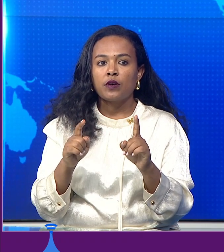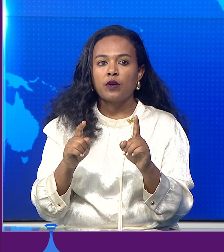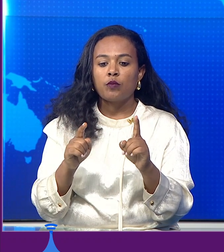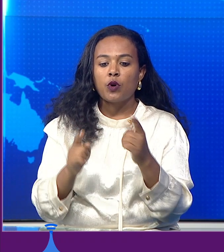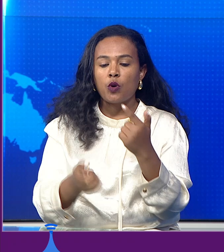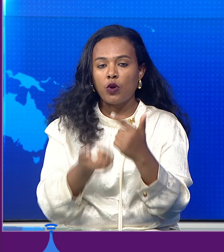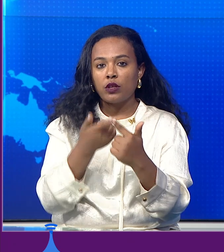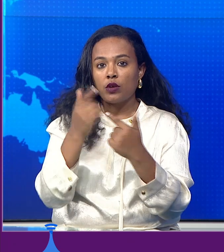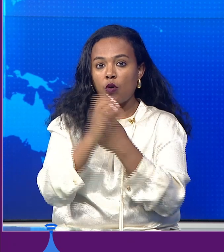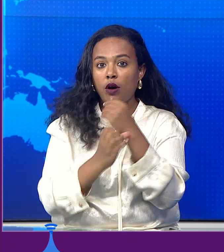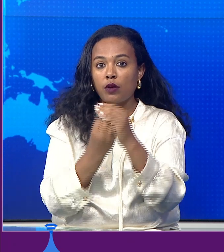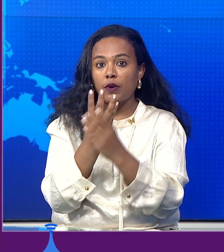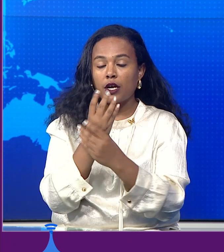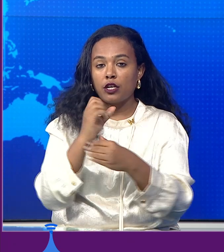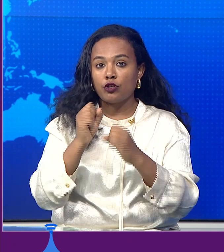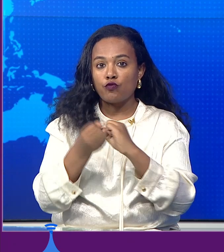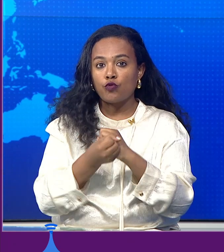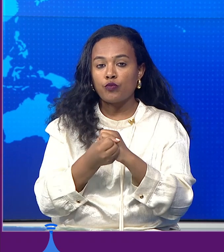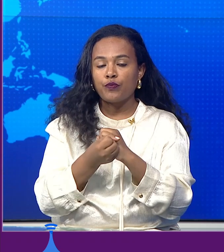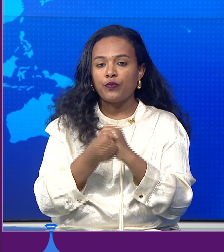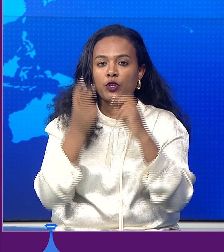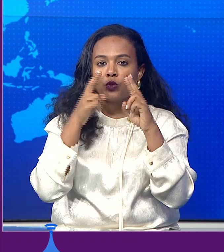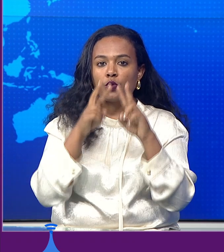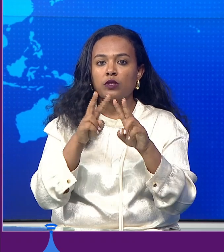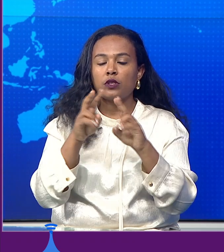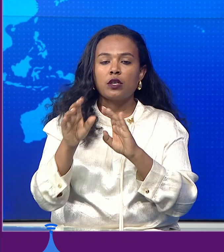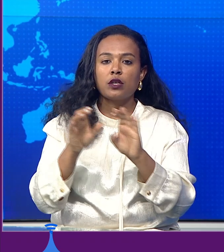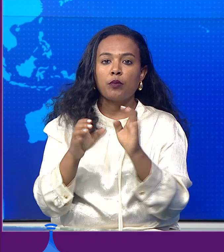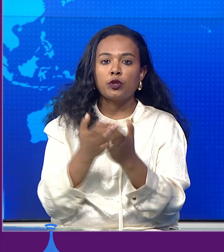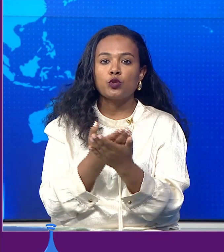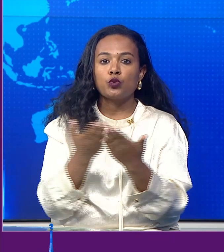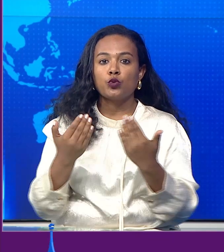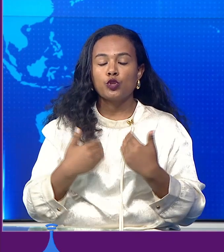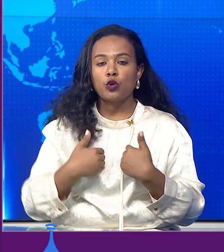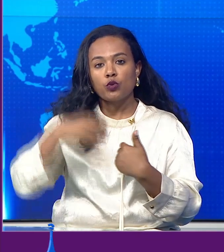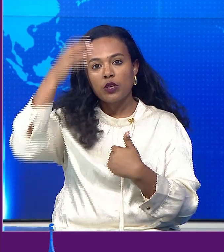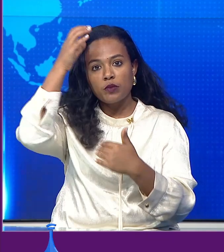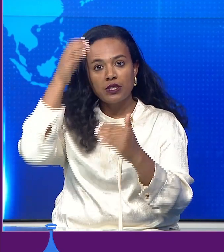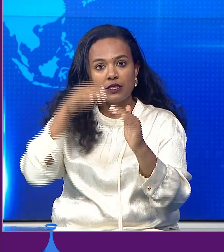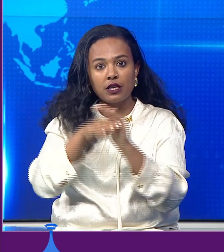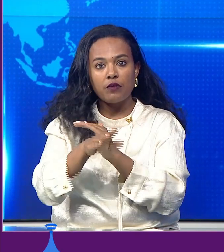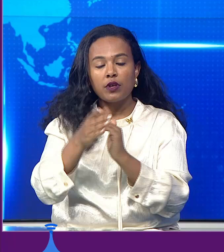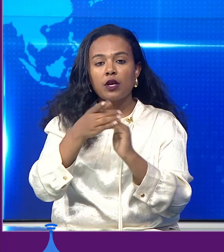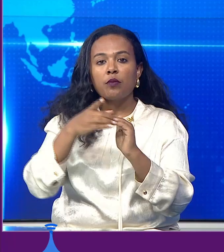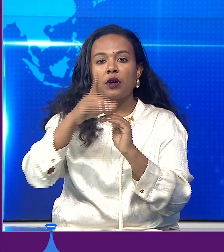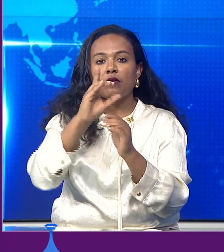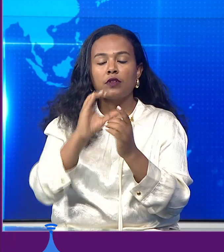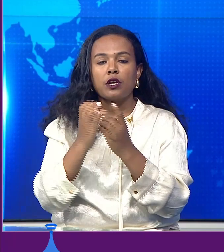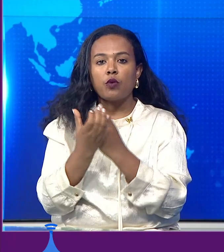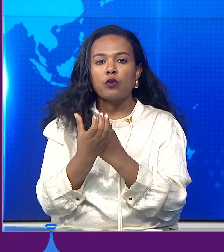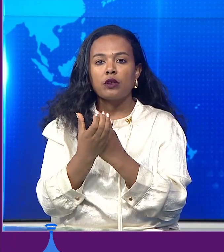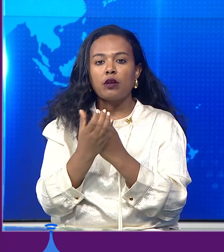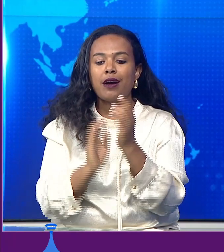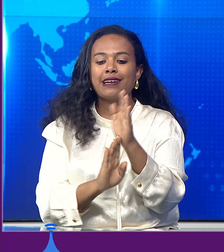በሁለተኛው ሀገር በቀል ኢኮኖሚ ሪፎርም ትኩረት ያደረግንባቸው ጉዳዮች አሉ። የመንግስት ገቢ በከፍተኛ ሁኔታ